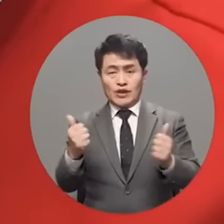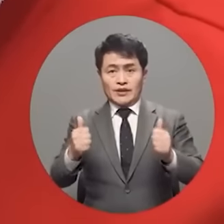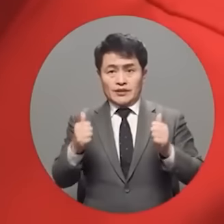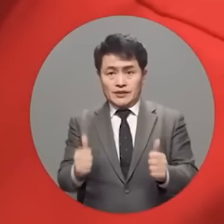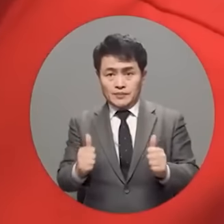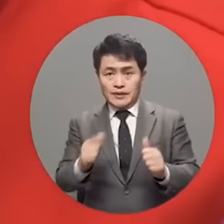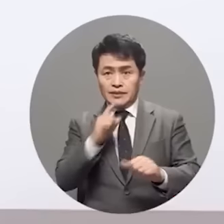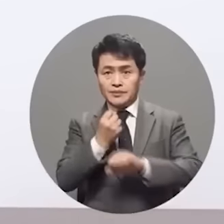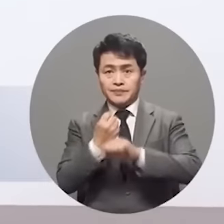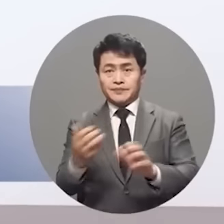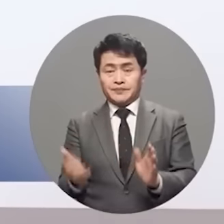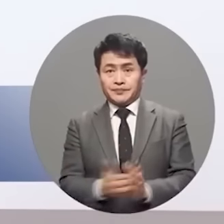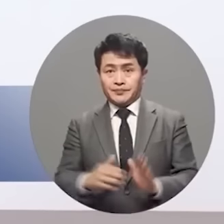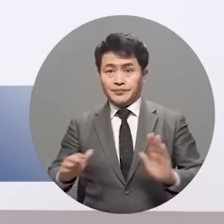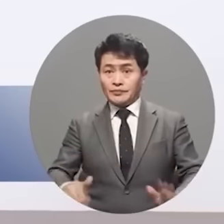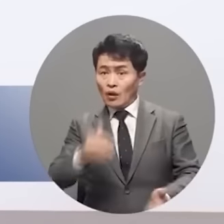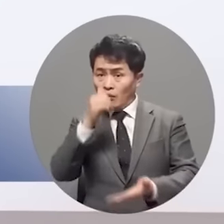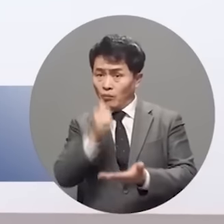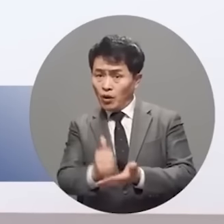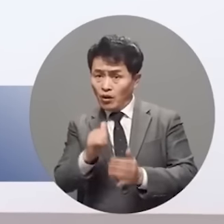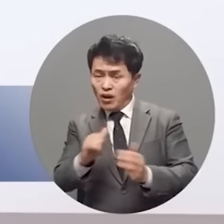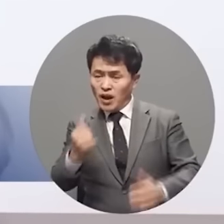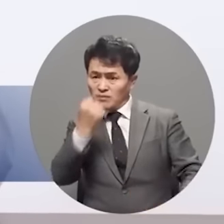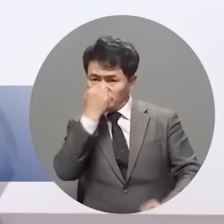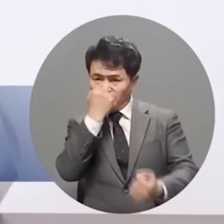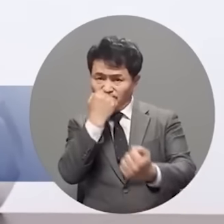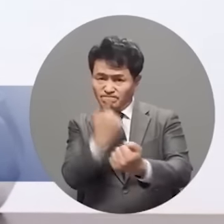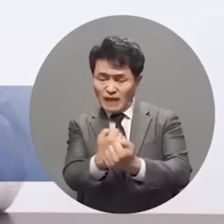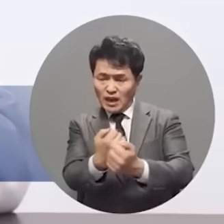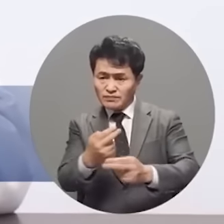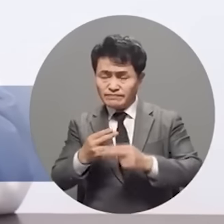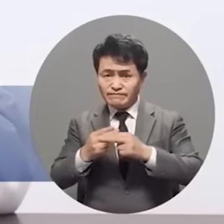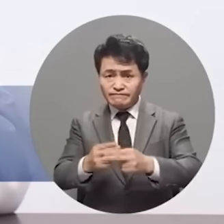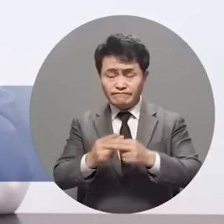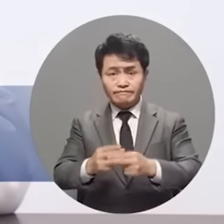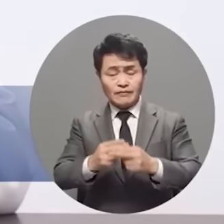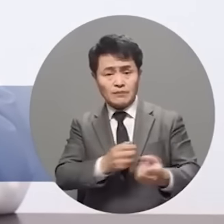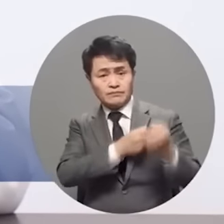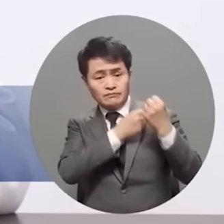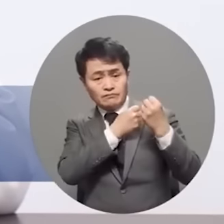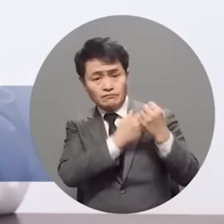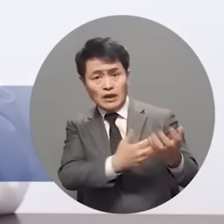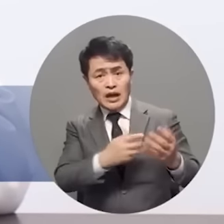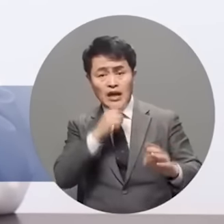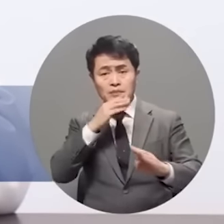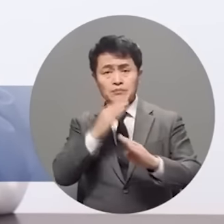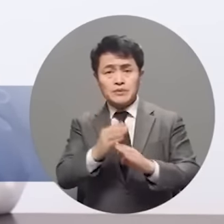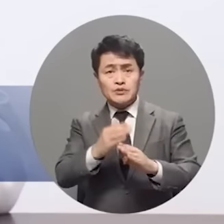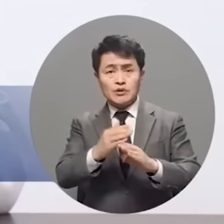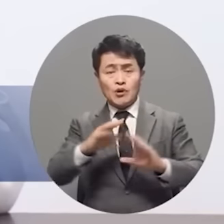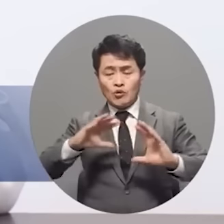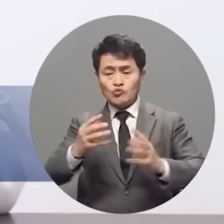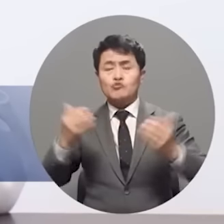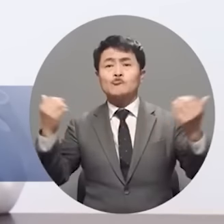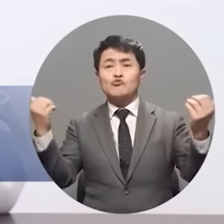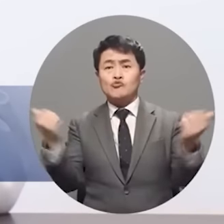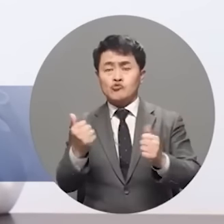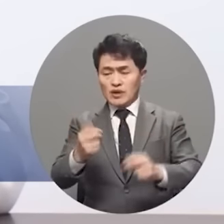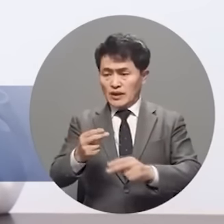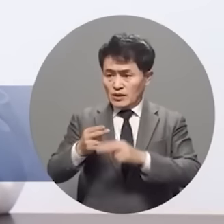규정했습니다. 범죄자들이 뻔뻔스럽게 폭주하며 방탄해온 민주당의 국회